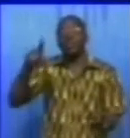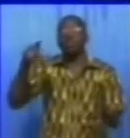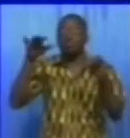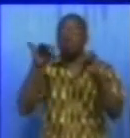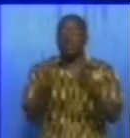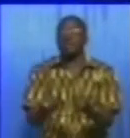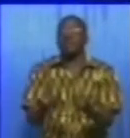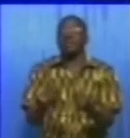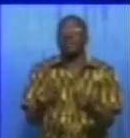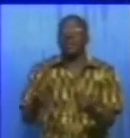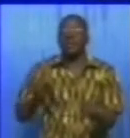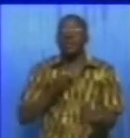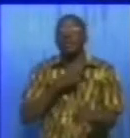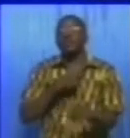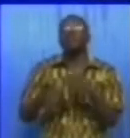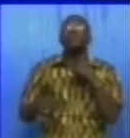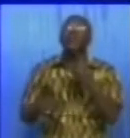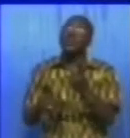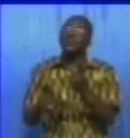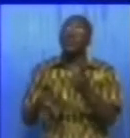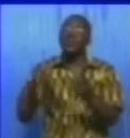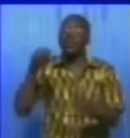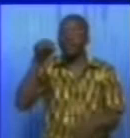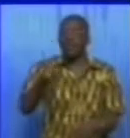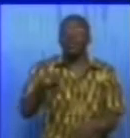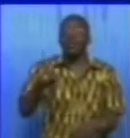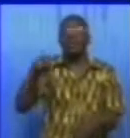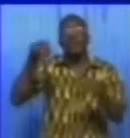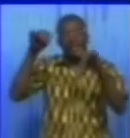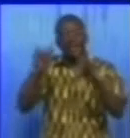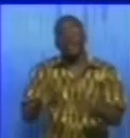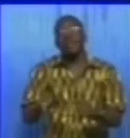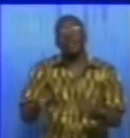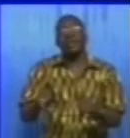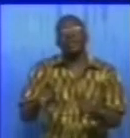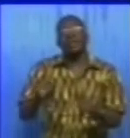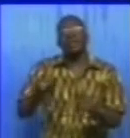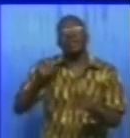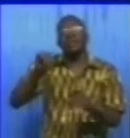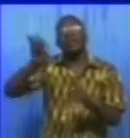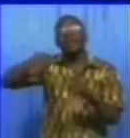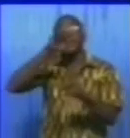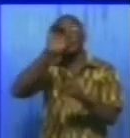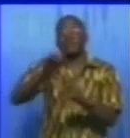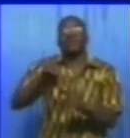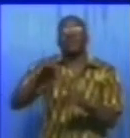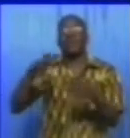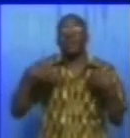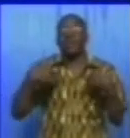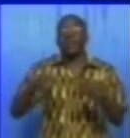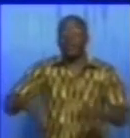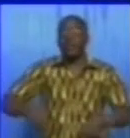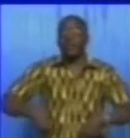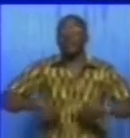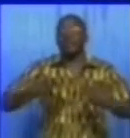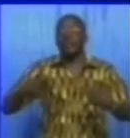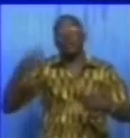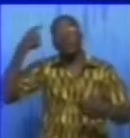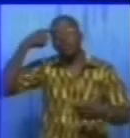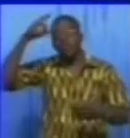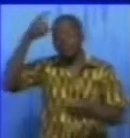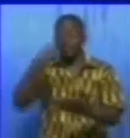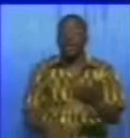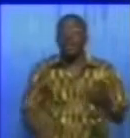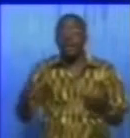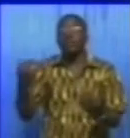reste, nous estimons qu'il reste la cité des forces vives pour laquelle, à ce